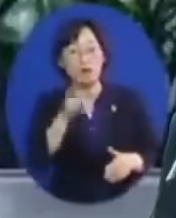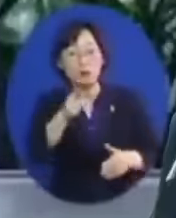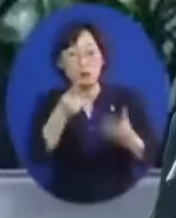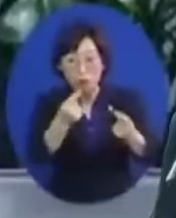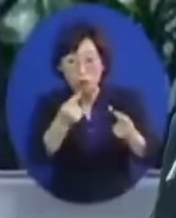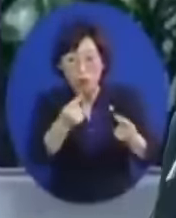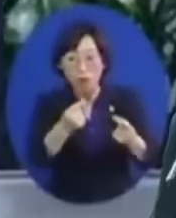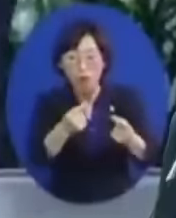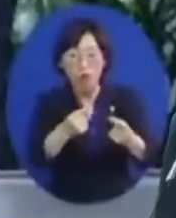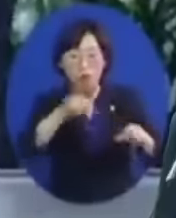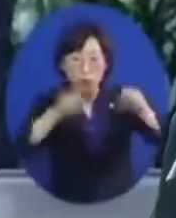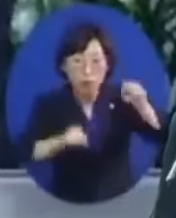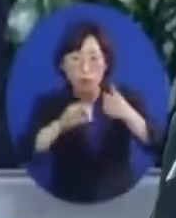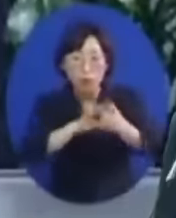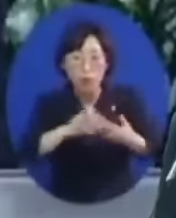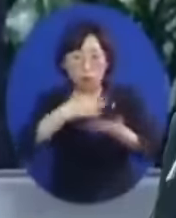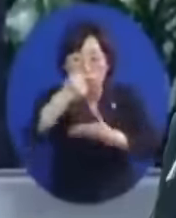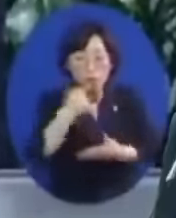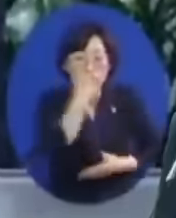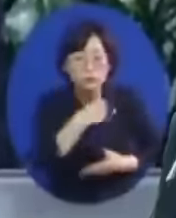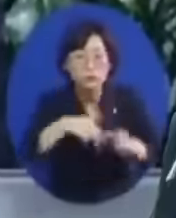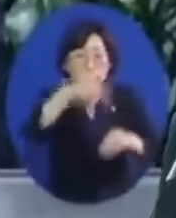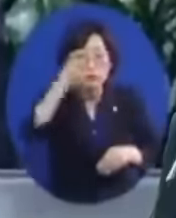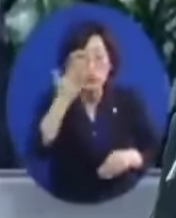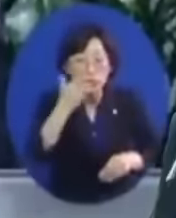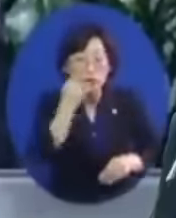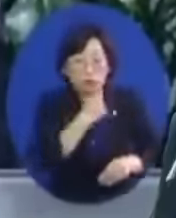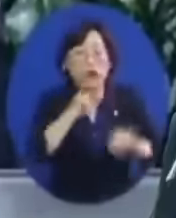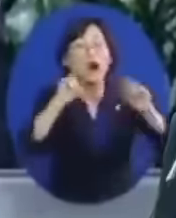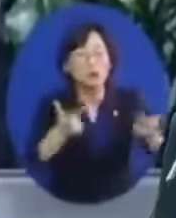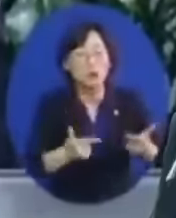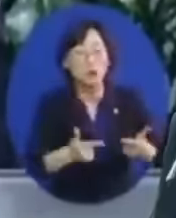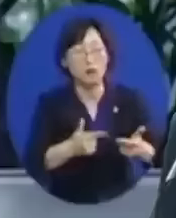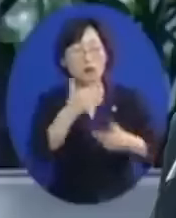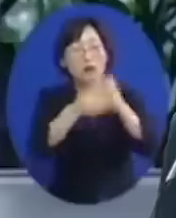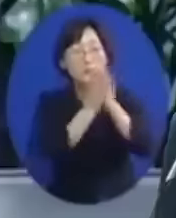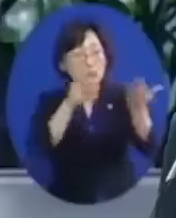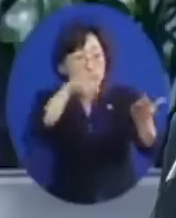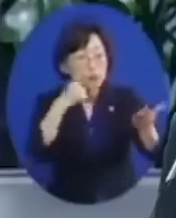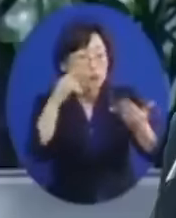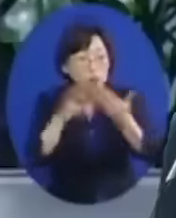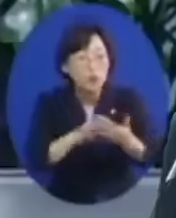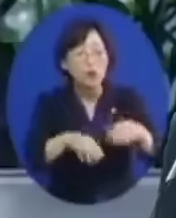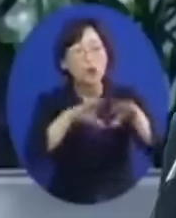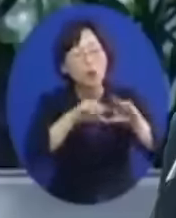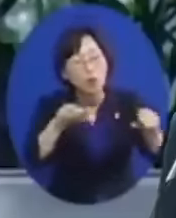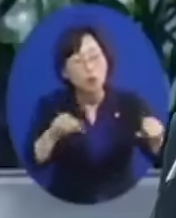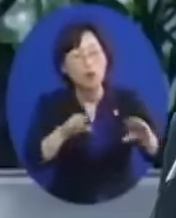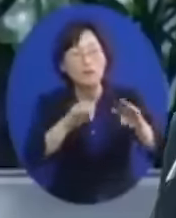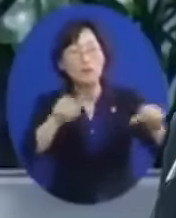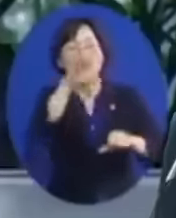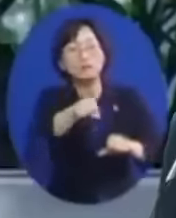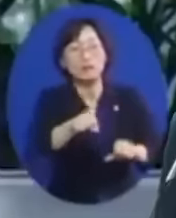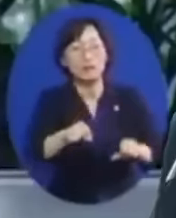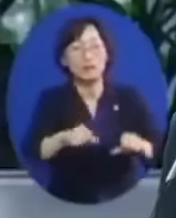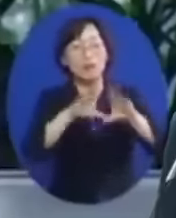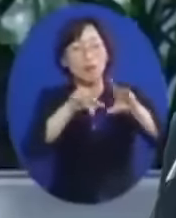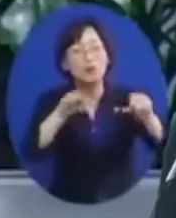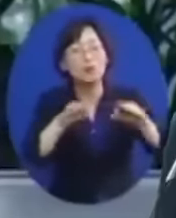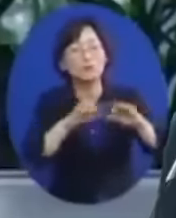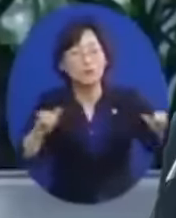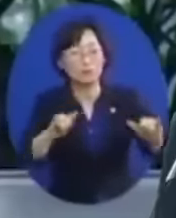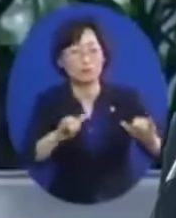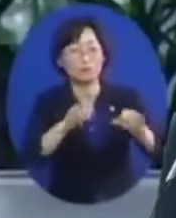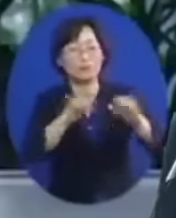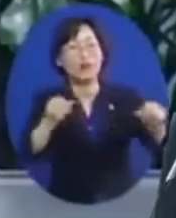거지가 될 줄 아는데 성경은 온유한 자가 땅을 차지하니 풍부한 평강으로 즐기리라. 온유한 사람이 땅을